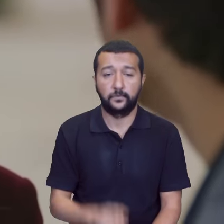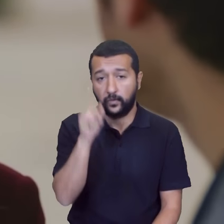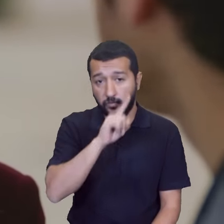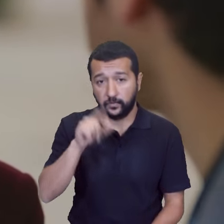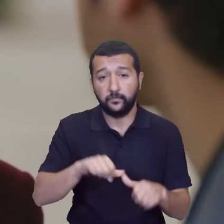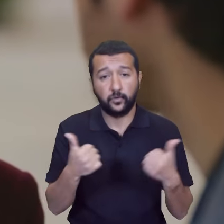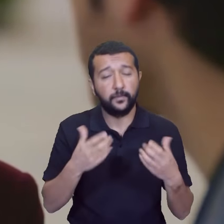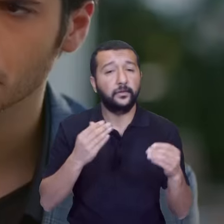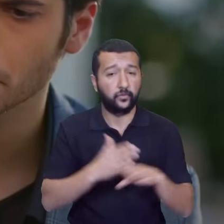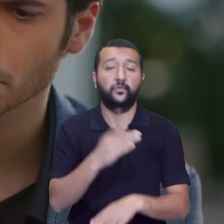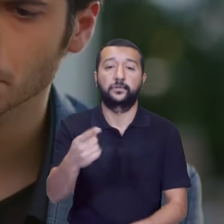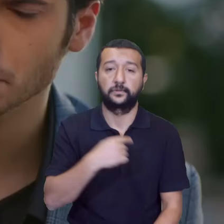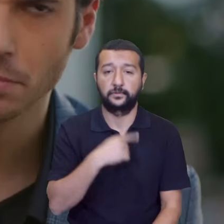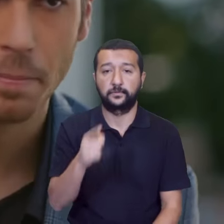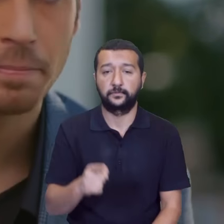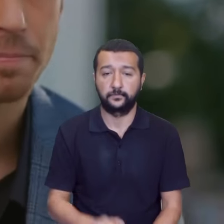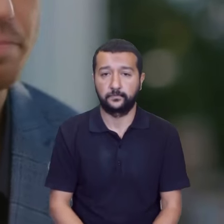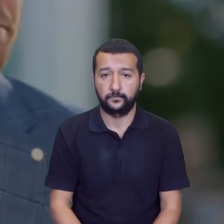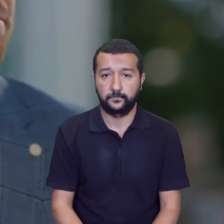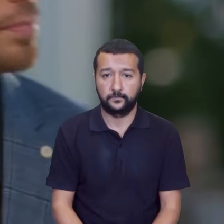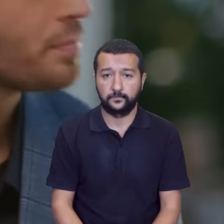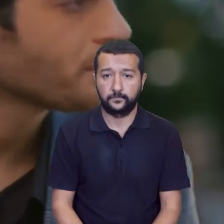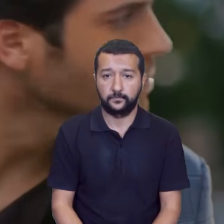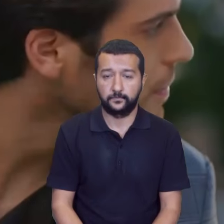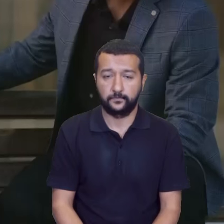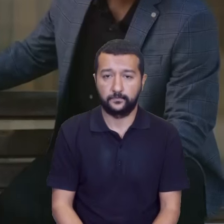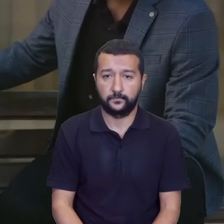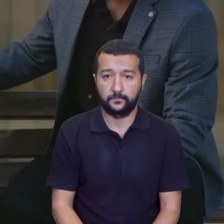O yüzden boşanmamız en doğrusu.